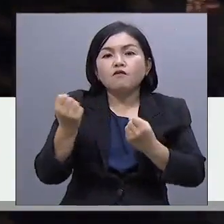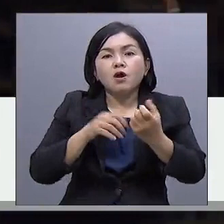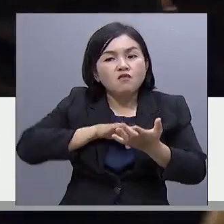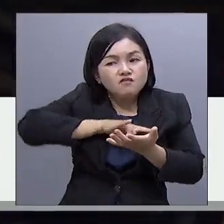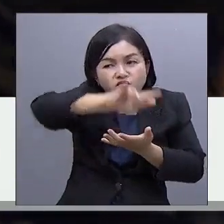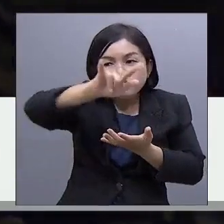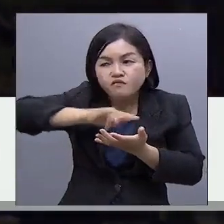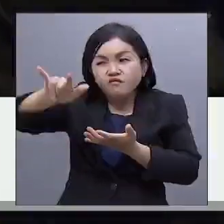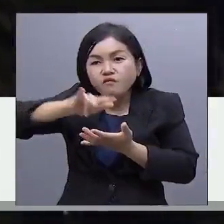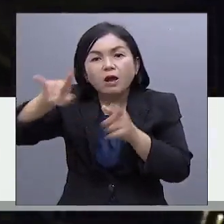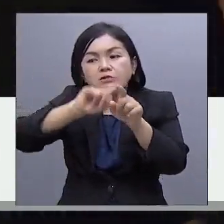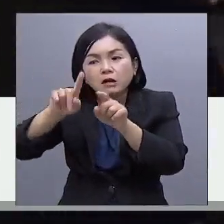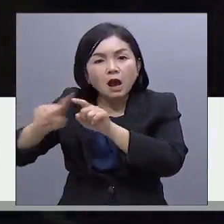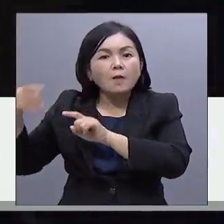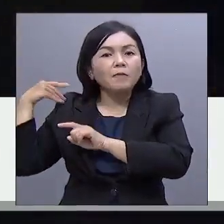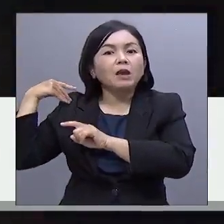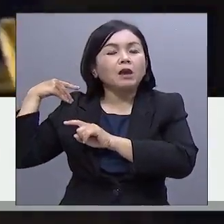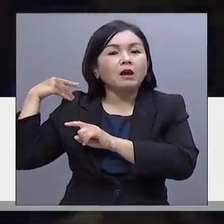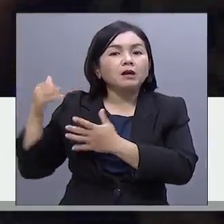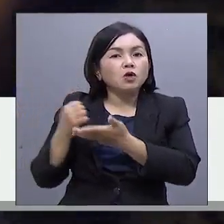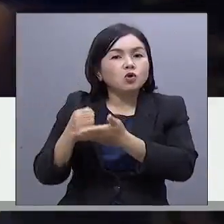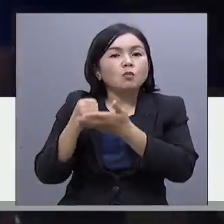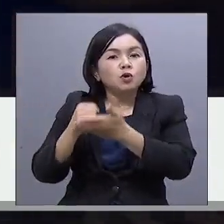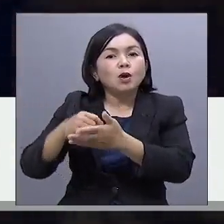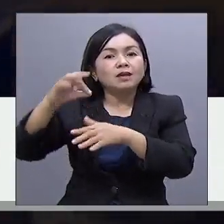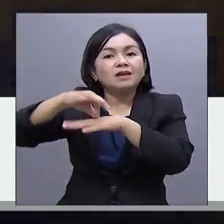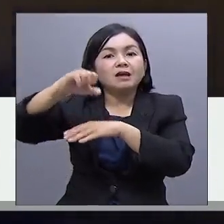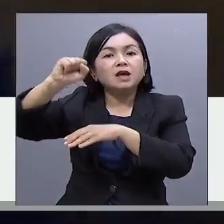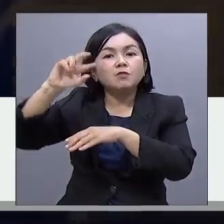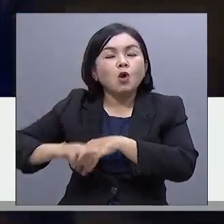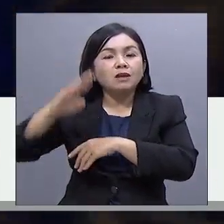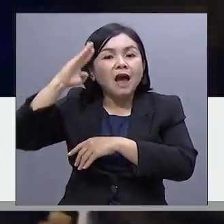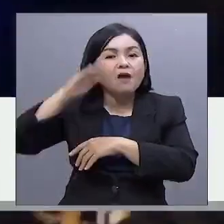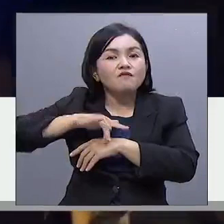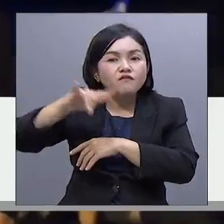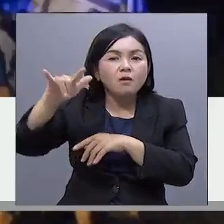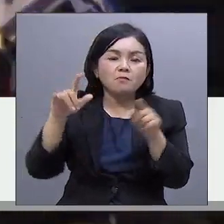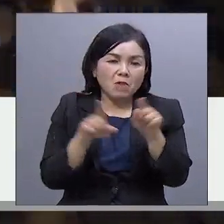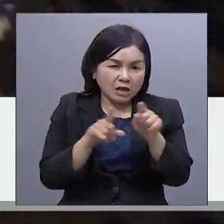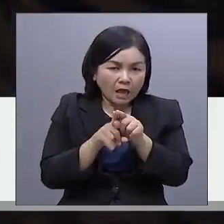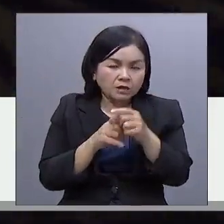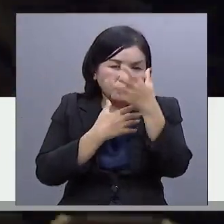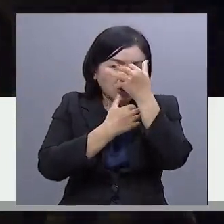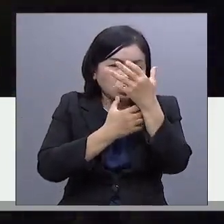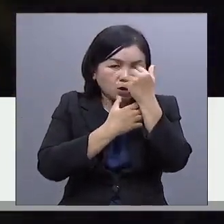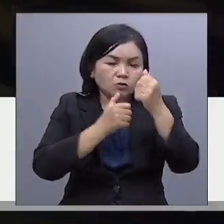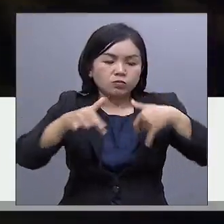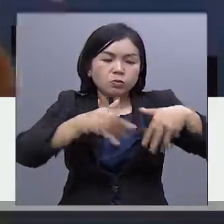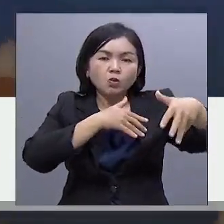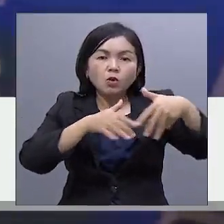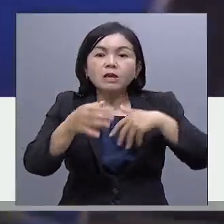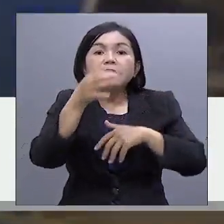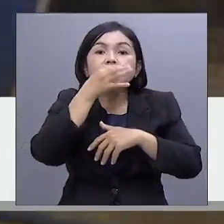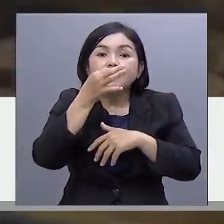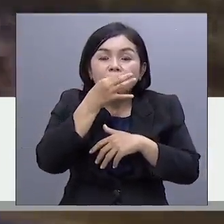รบเครื่องบินลำเลียงแล้วก็เป็นผู้ควบคุมอากาศยานไร้คนขับหรือว่าโดรนค่ะที่น่าสนใจคือบางคนเนี่ยเขามี